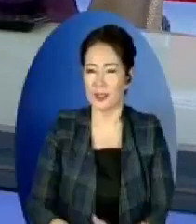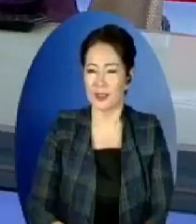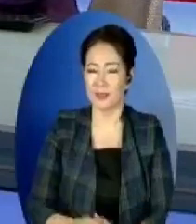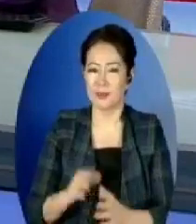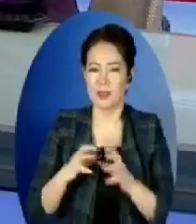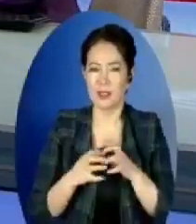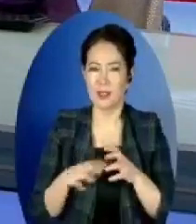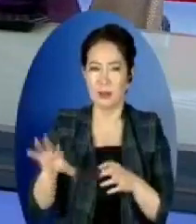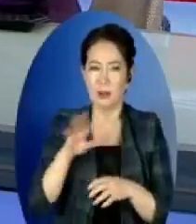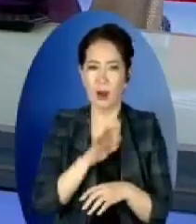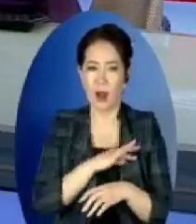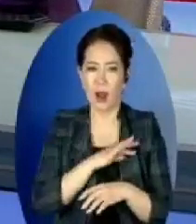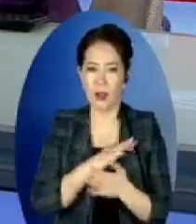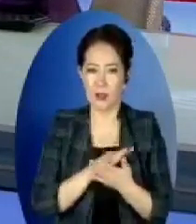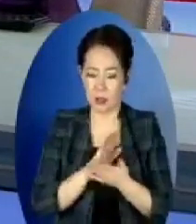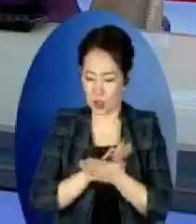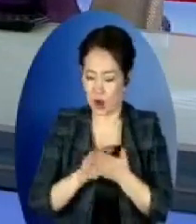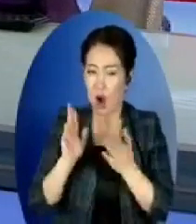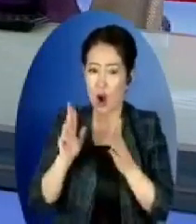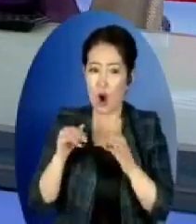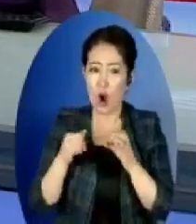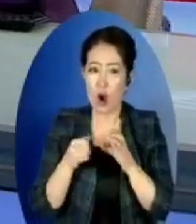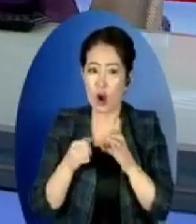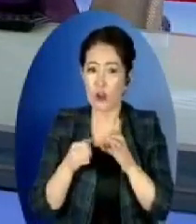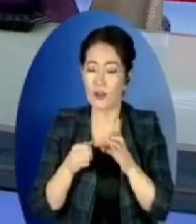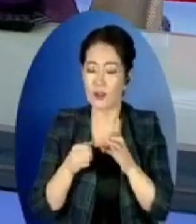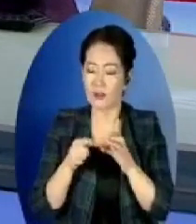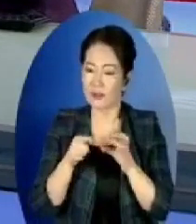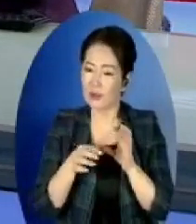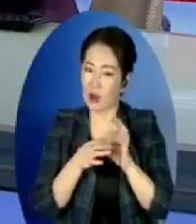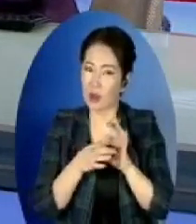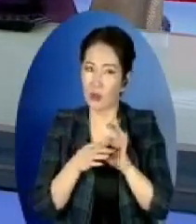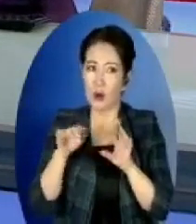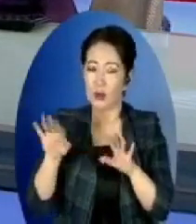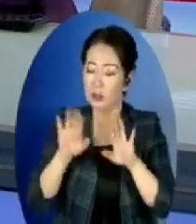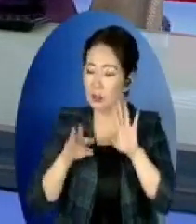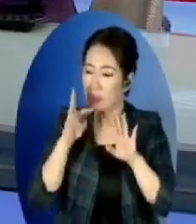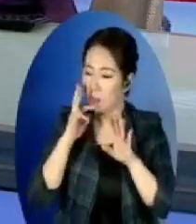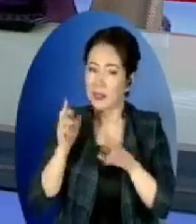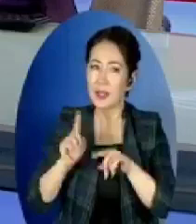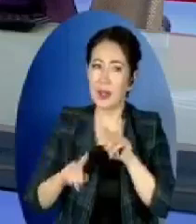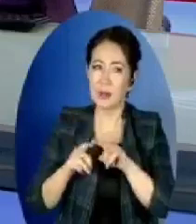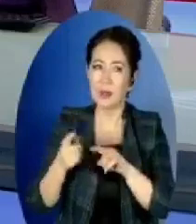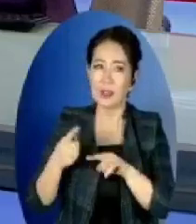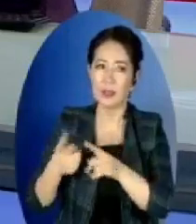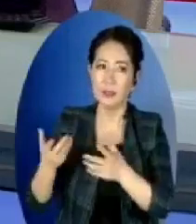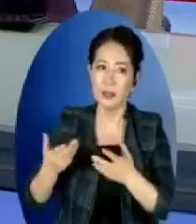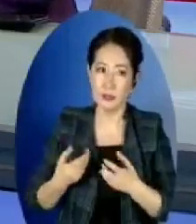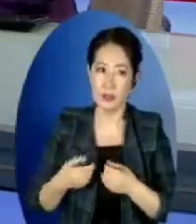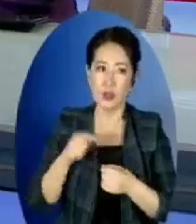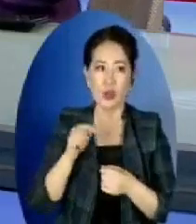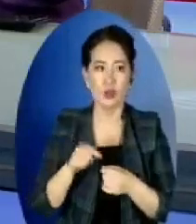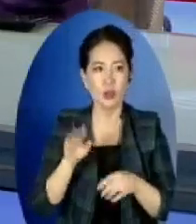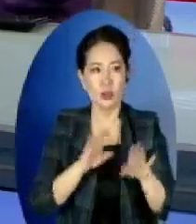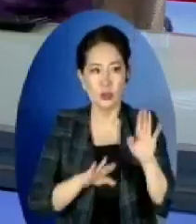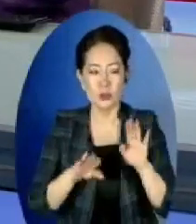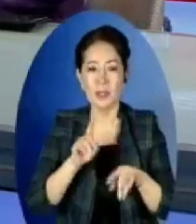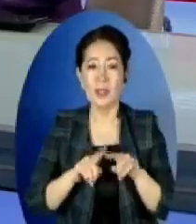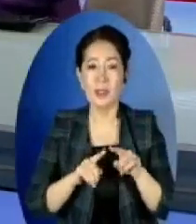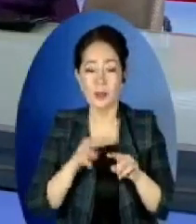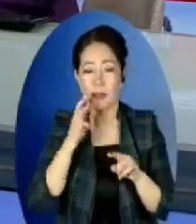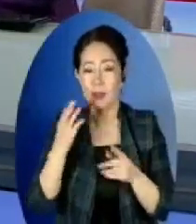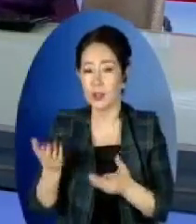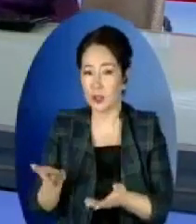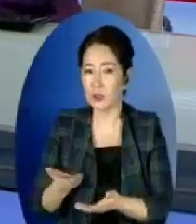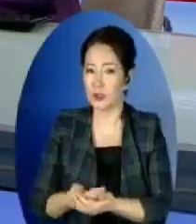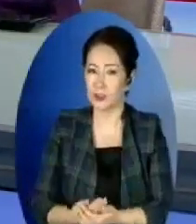дэлхийн нийтийг айдас давтуулаад байгаа энэ шин төрлийн COVID-19 гэсэн вирусын талаар өнөөдрийн байдлаар ямар мэдээллүүд нэмэгдсэн байна вэ? Ер нь өнөөдрийн нөхцөл байдлын талаар